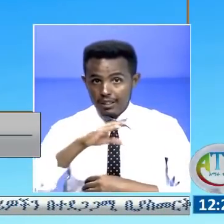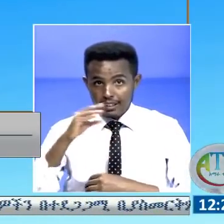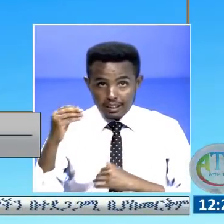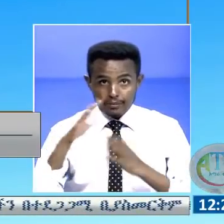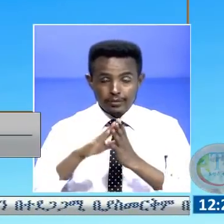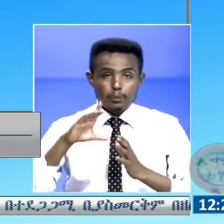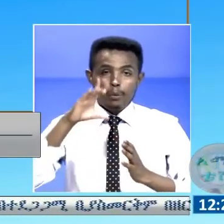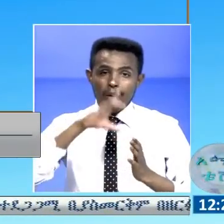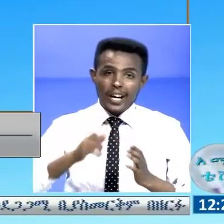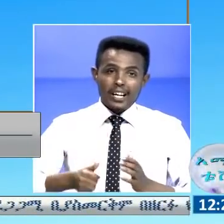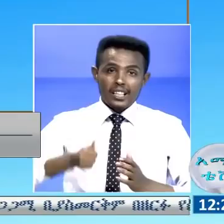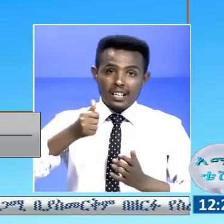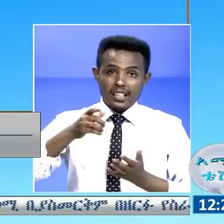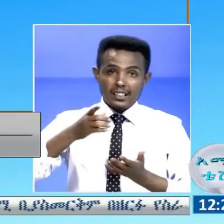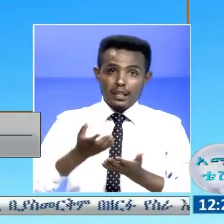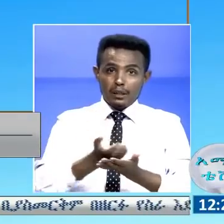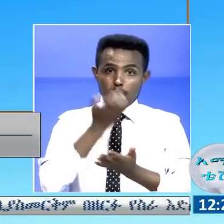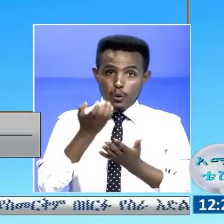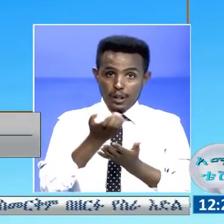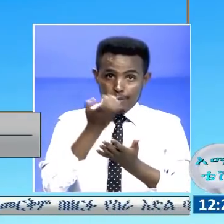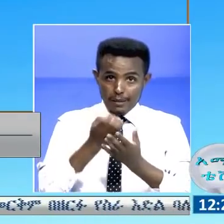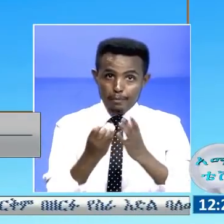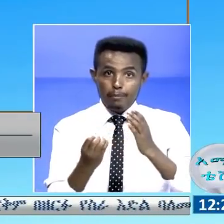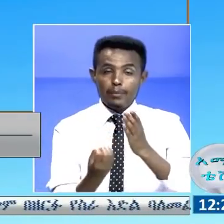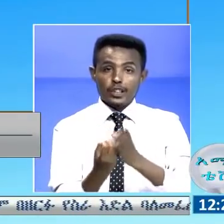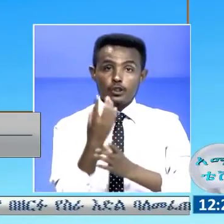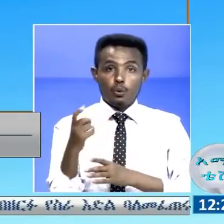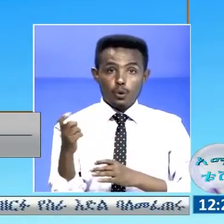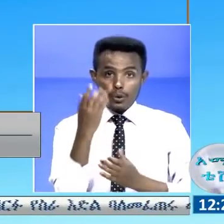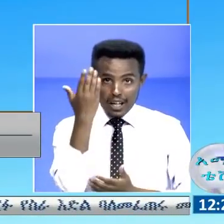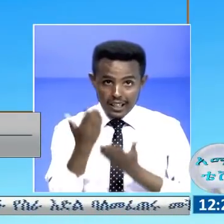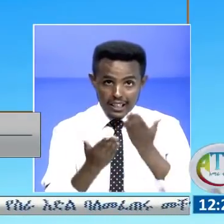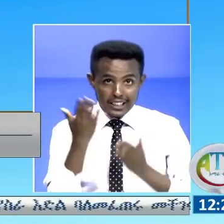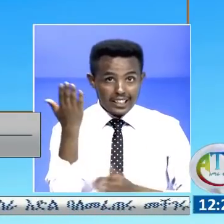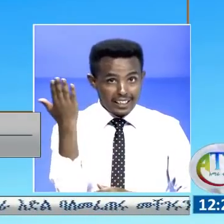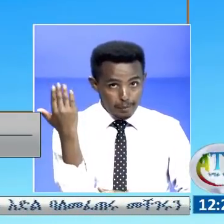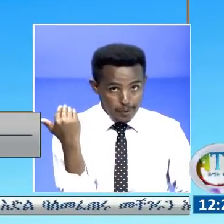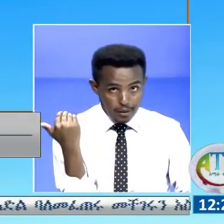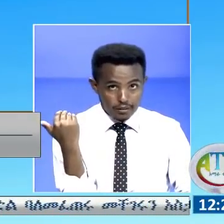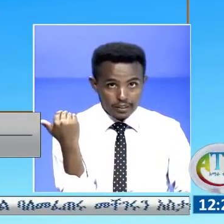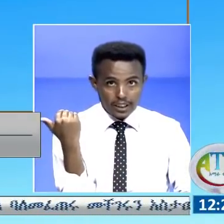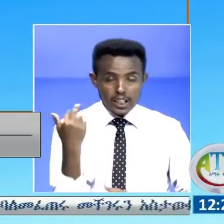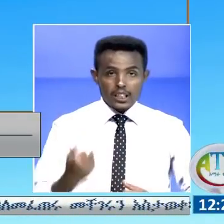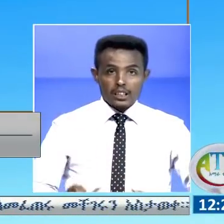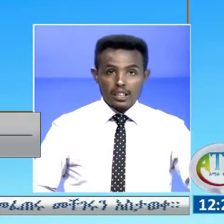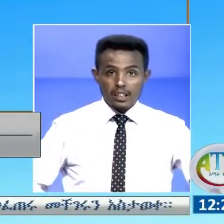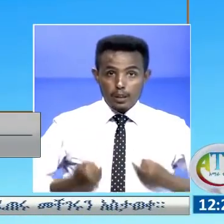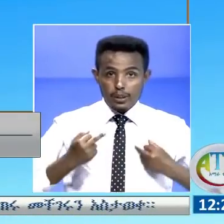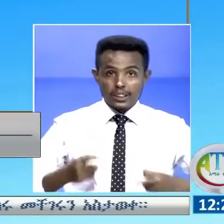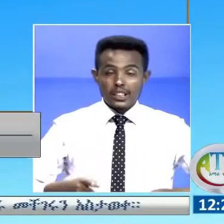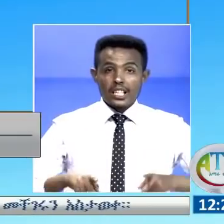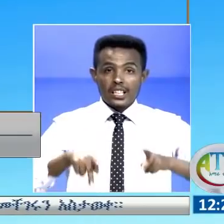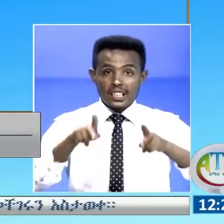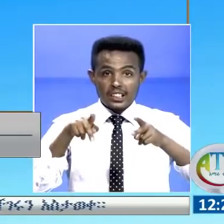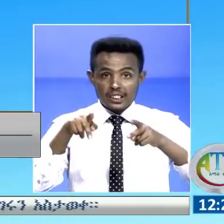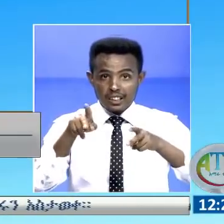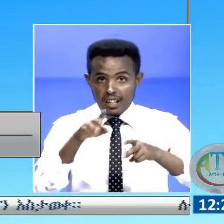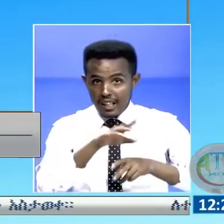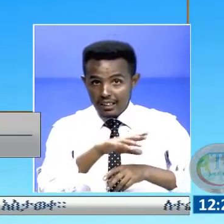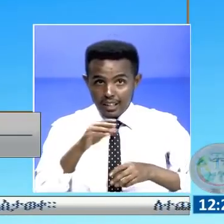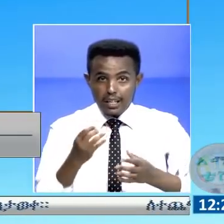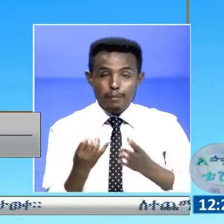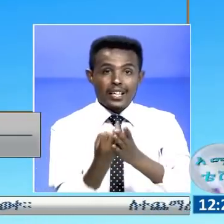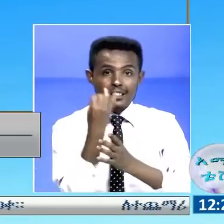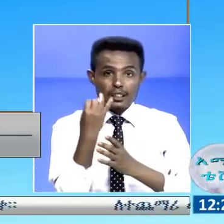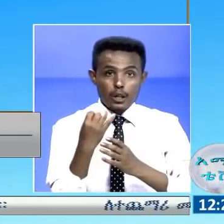ደግሞ በዋነኛ የኢኮኖሚ ወይንም የፋይናንስ ምንጭ ሆኖ ያገለግል የነበረውን የህይወት የእርሻ